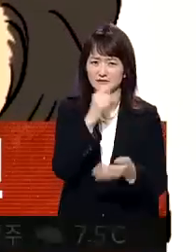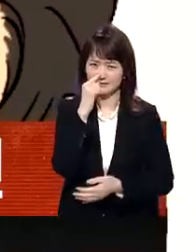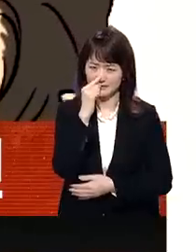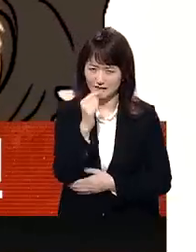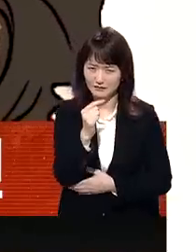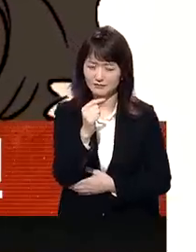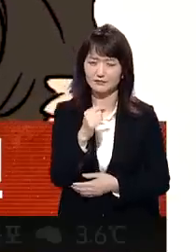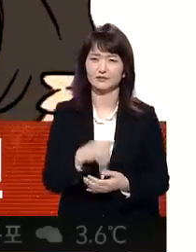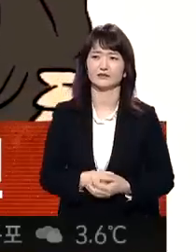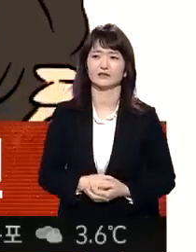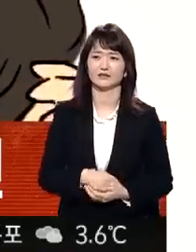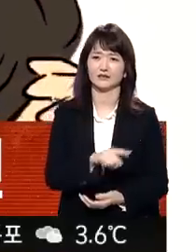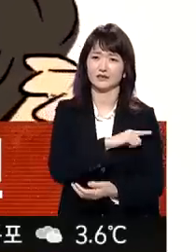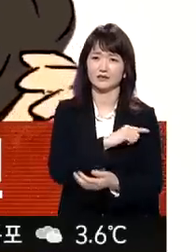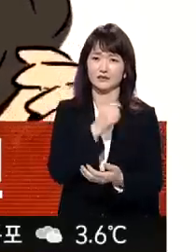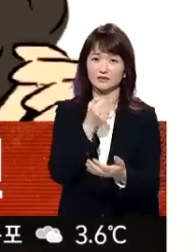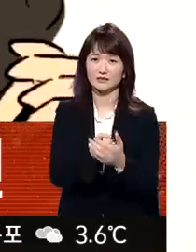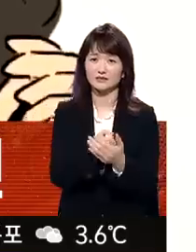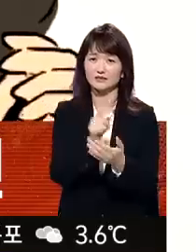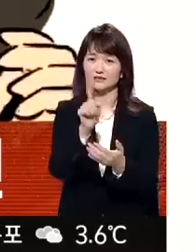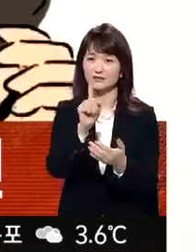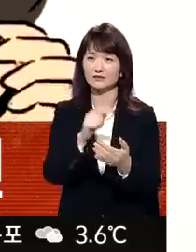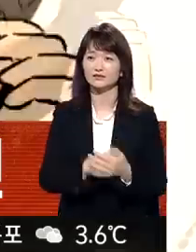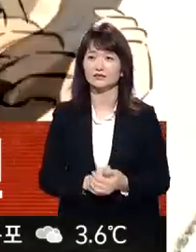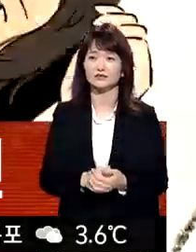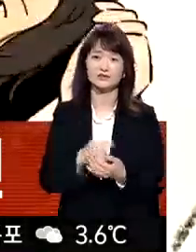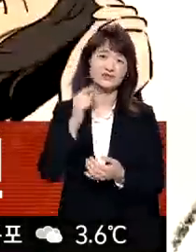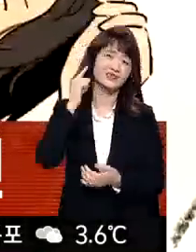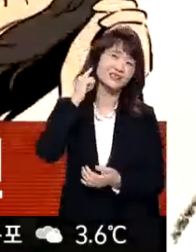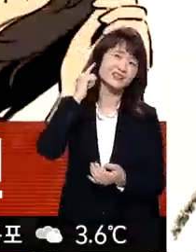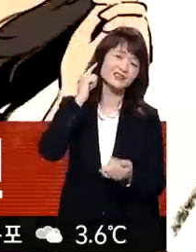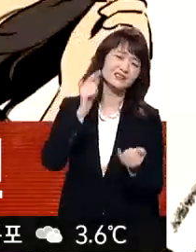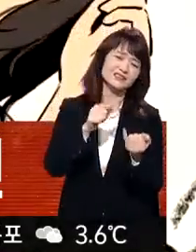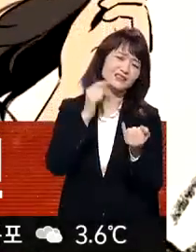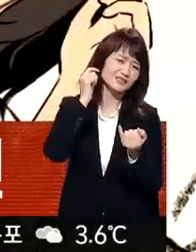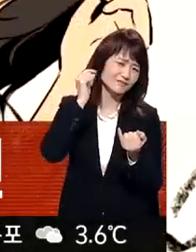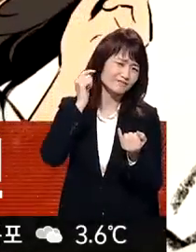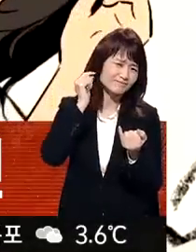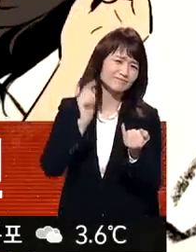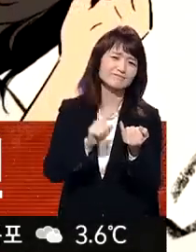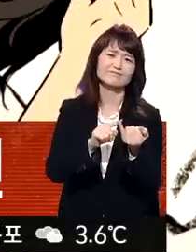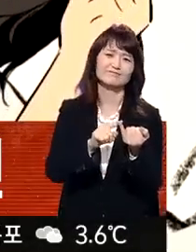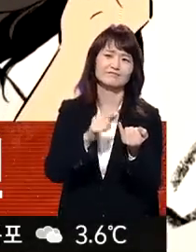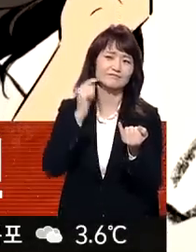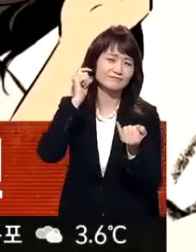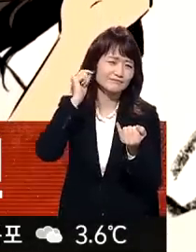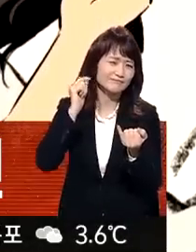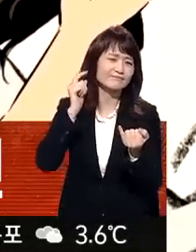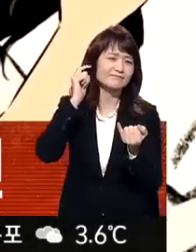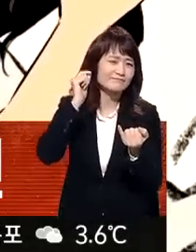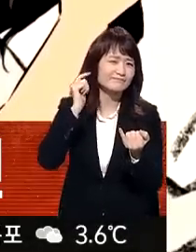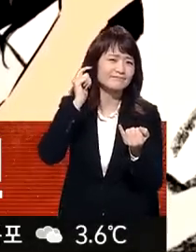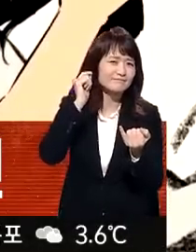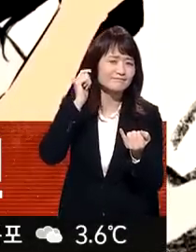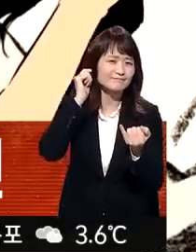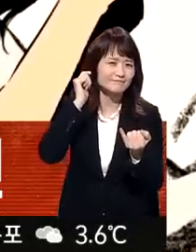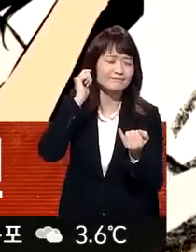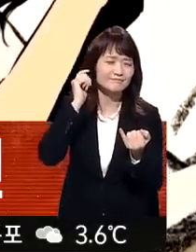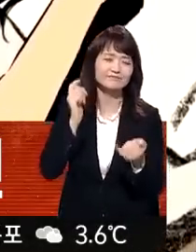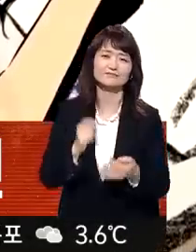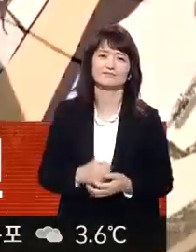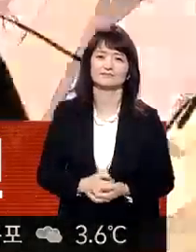그것도 문제인데 가장 결정타가 뭐냐면 귀를 자꾸 만져요. 귀를. 귀를 뽀드득 계속